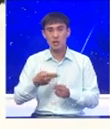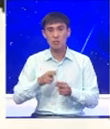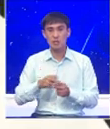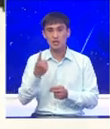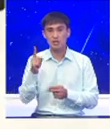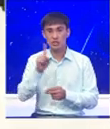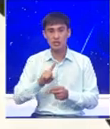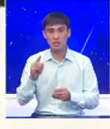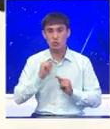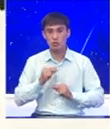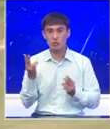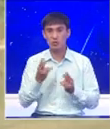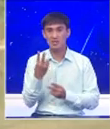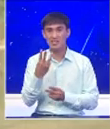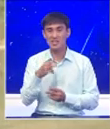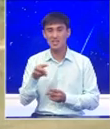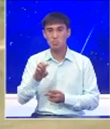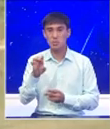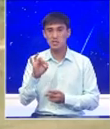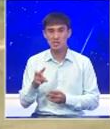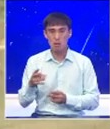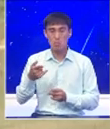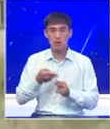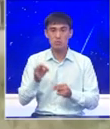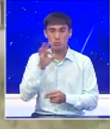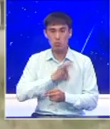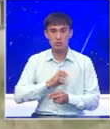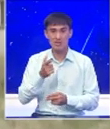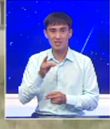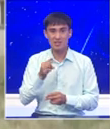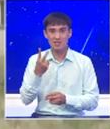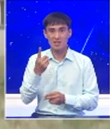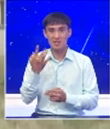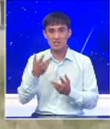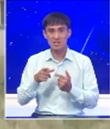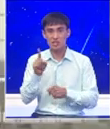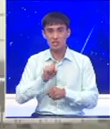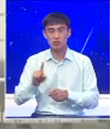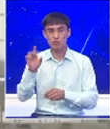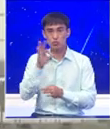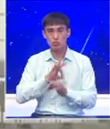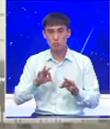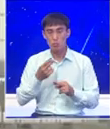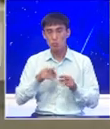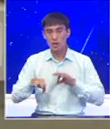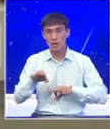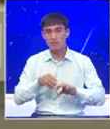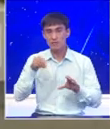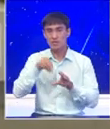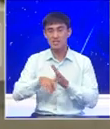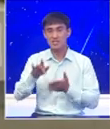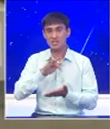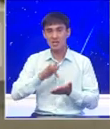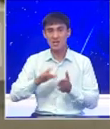этом на час работы необходимо 3 литра бензина. Поэтому используют генератор всего лишь несколько часов в сутки. Проект по внедрению